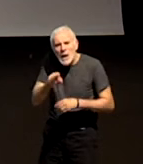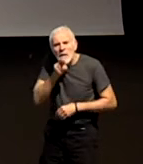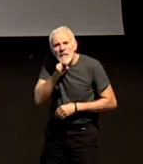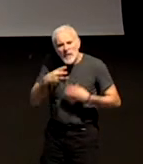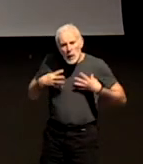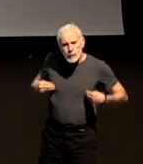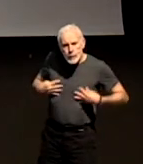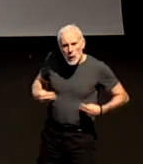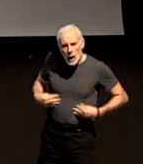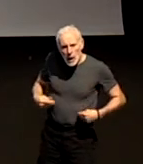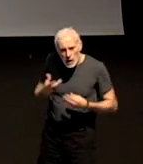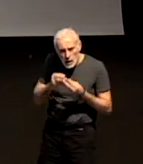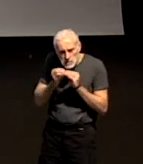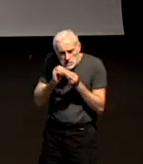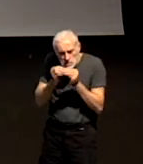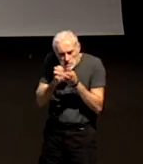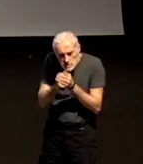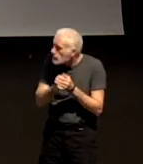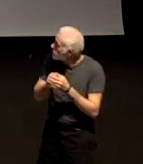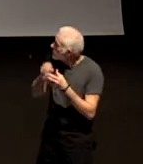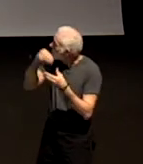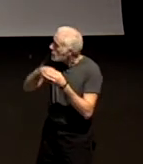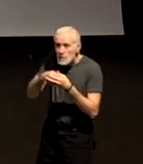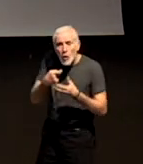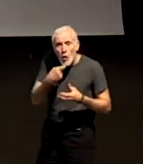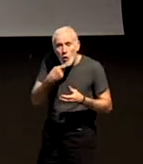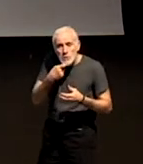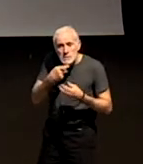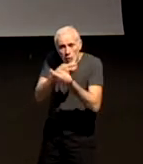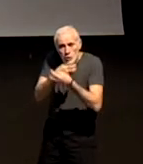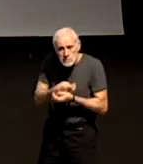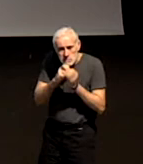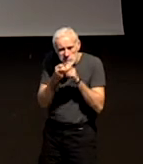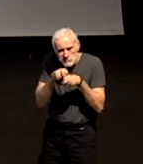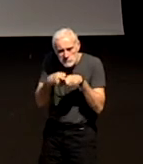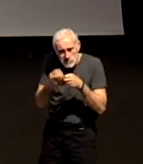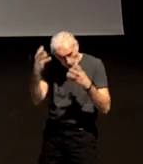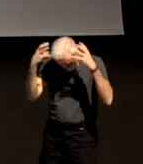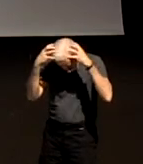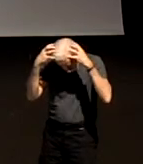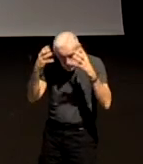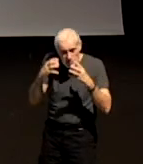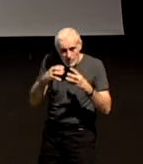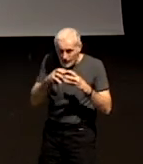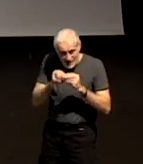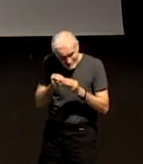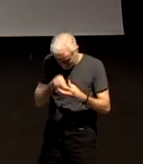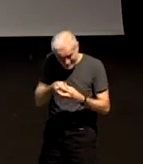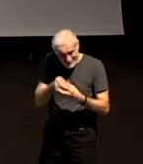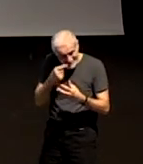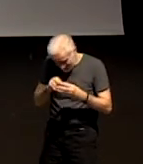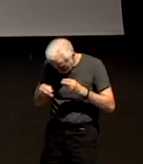est dedans vous avez tous les eaux de ce qui a été ingéré vous trouvé les crânes on trouve les fémurs retrouve toutes ces choses